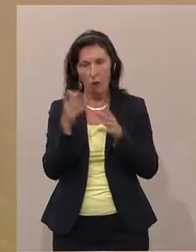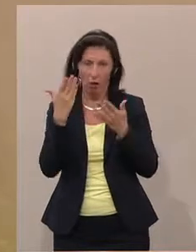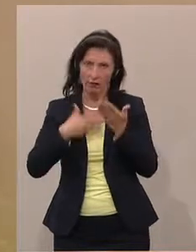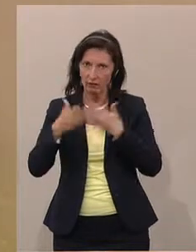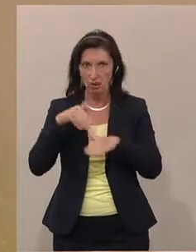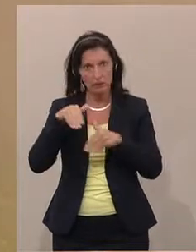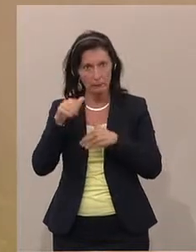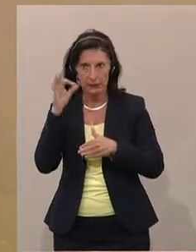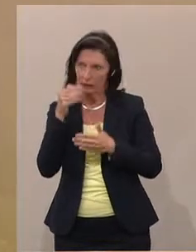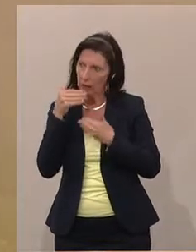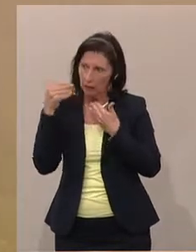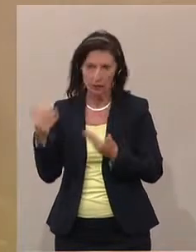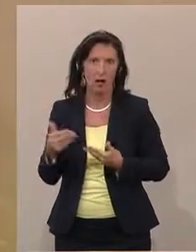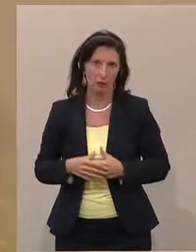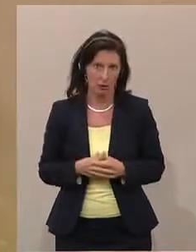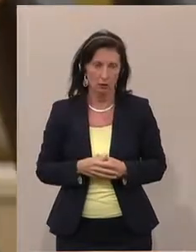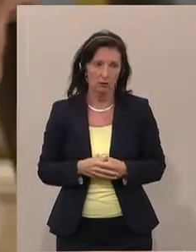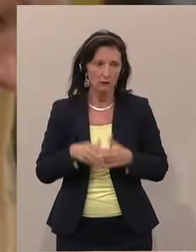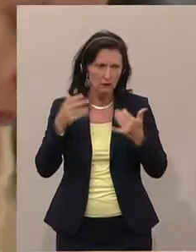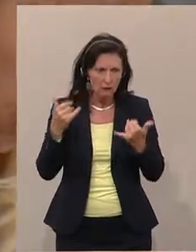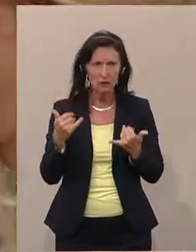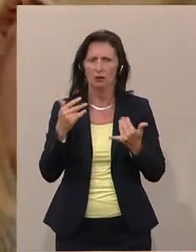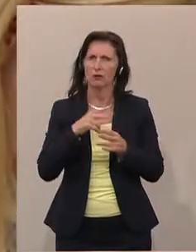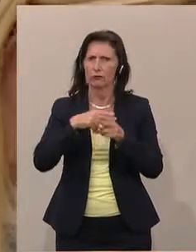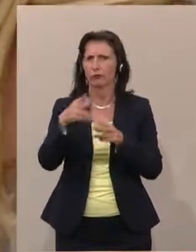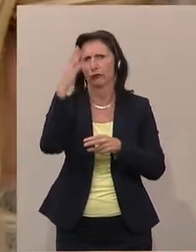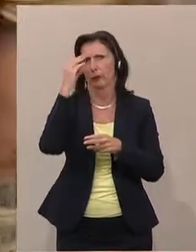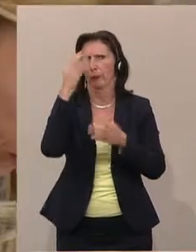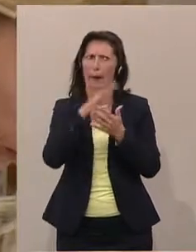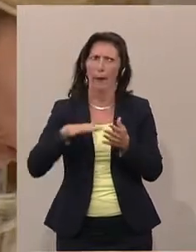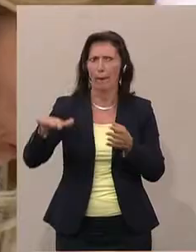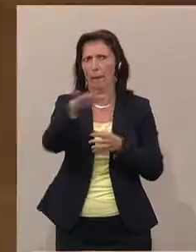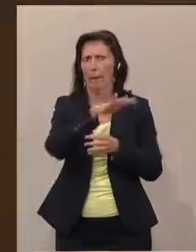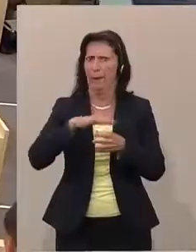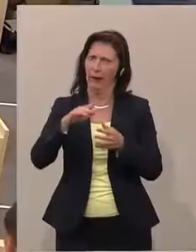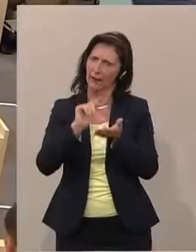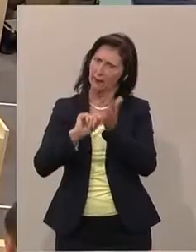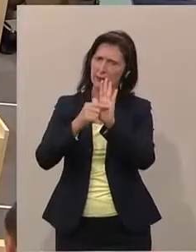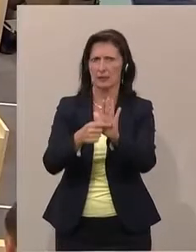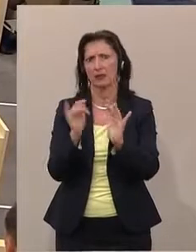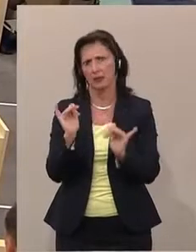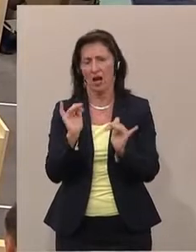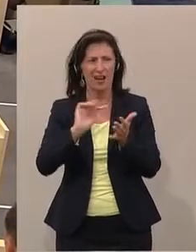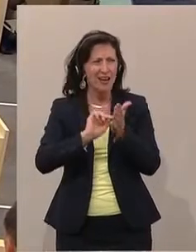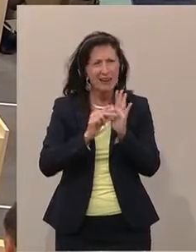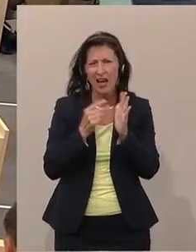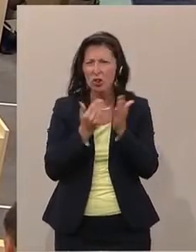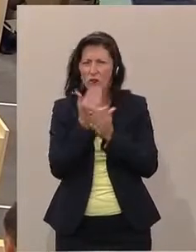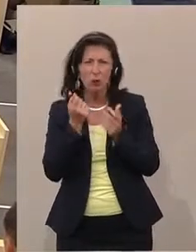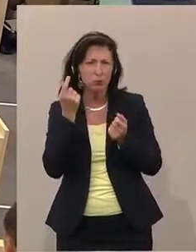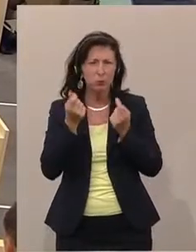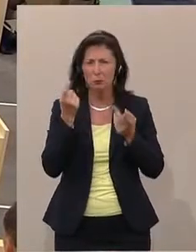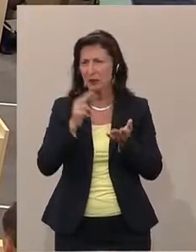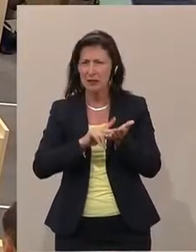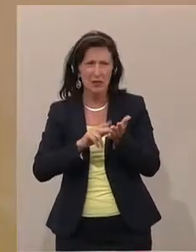Landwirtschaftsministerin, hier die wichtigen Signale für die Land- und Forstwirtschaft zu setzen, die trotz aller Technologie und aller